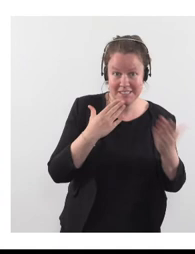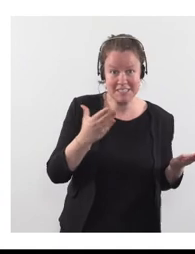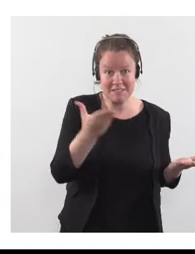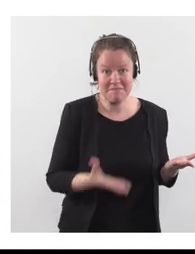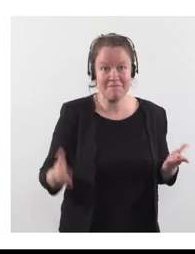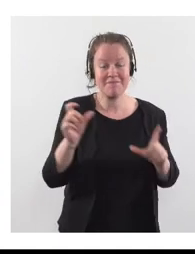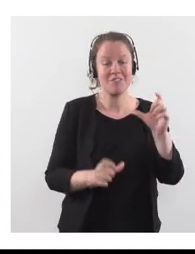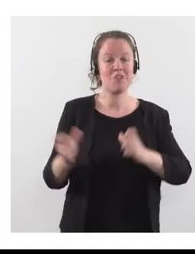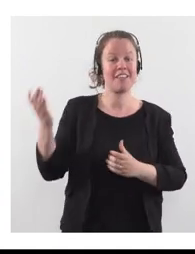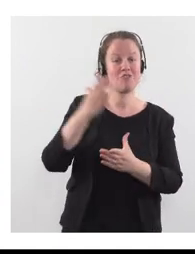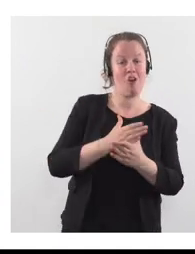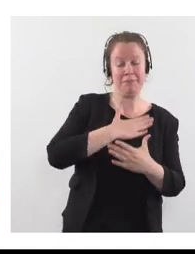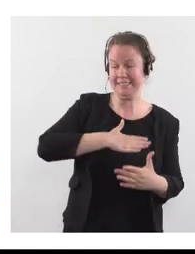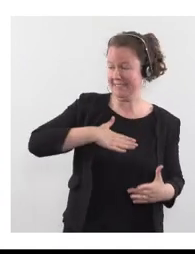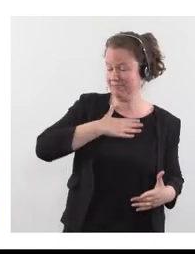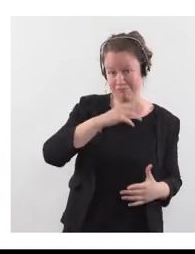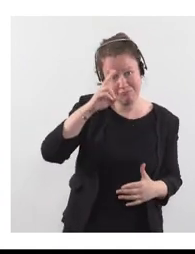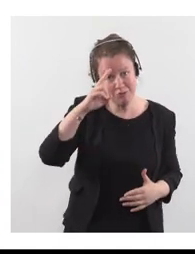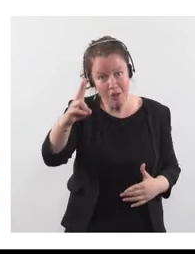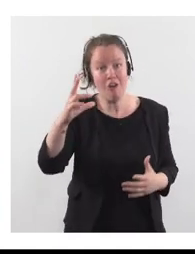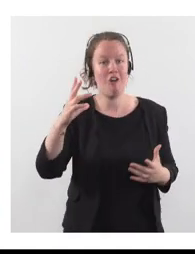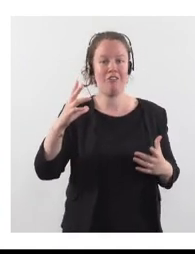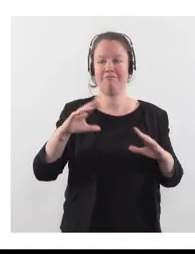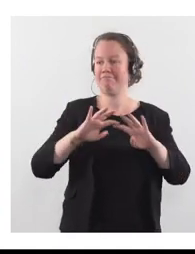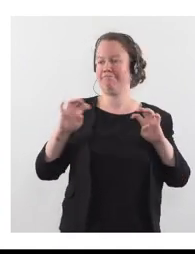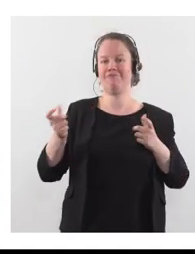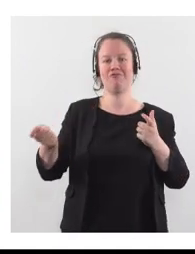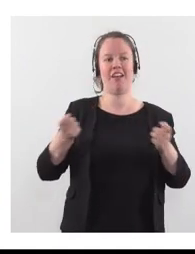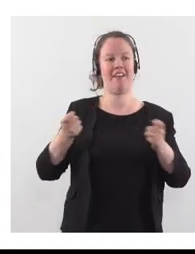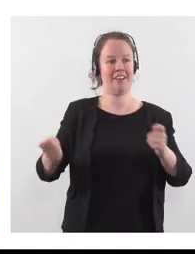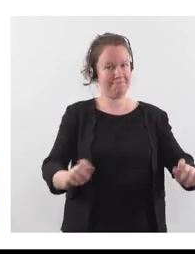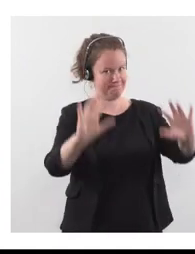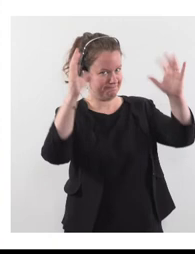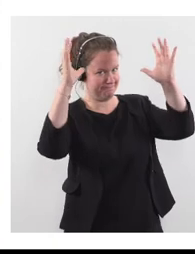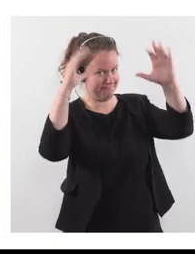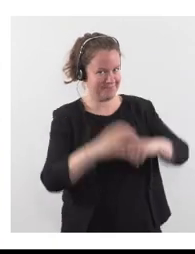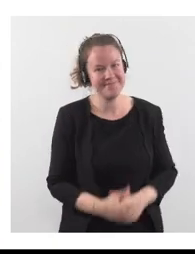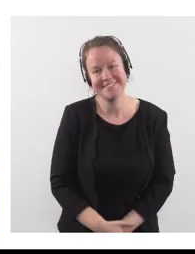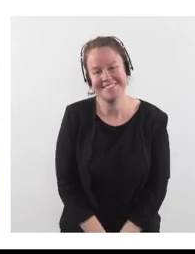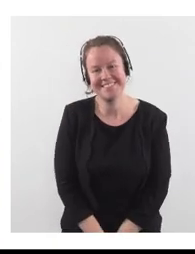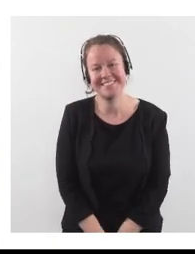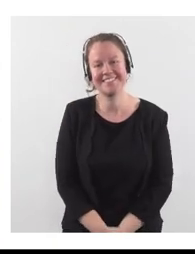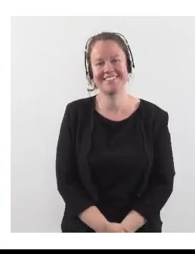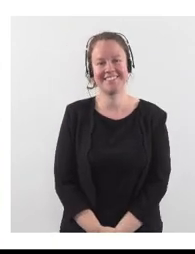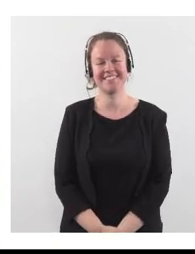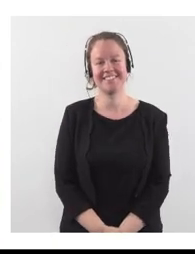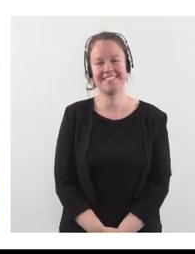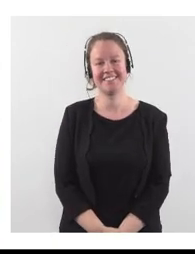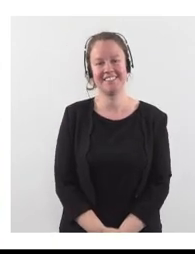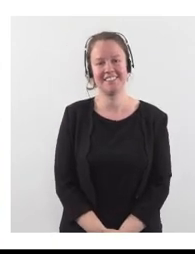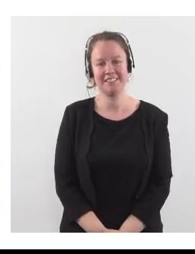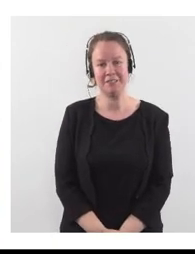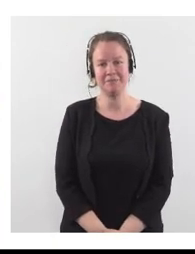vraiment un plaisir, un honneur de modérer cette table ronde. Donc, un applaudissement pour nos conférenciers.